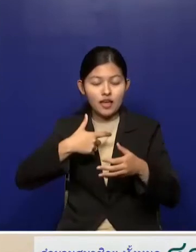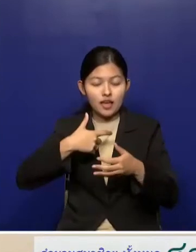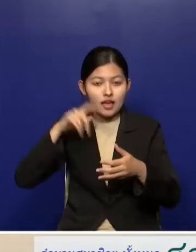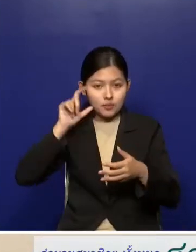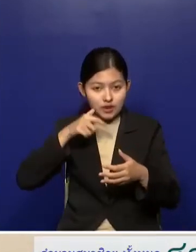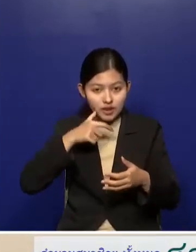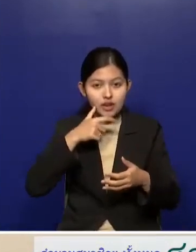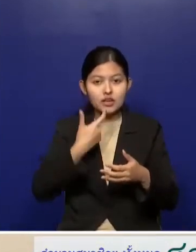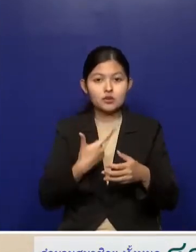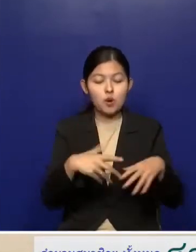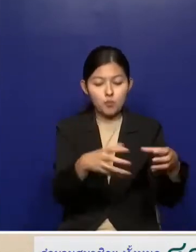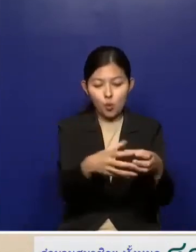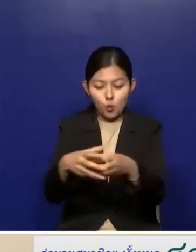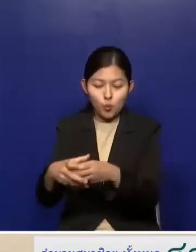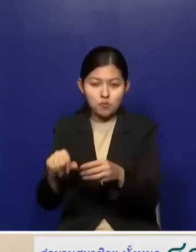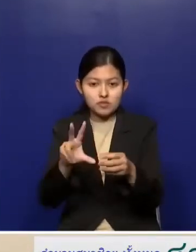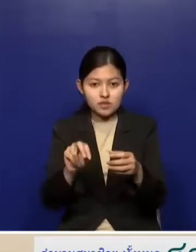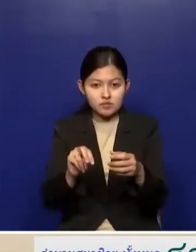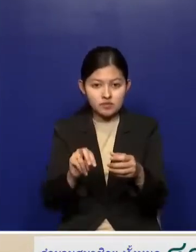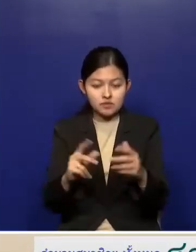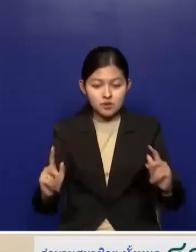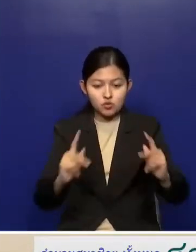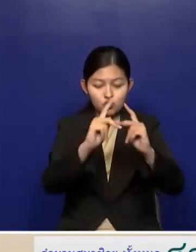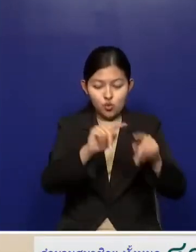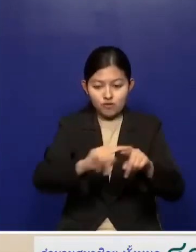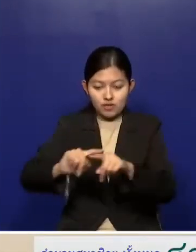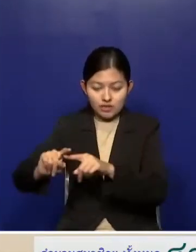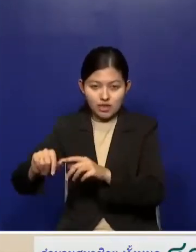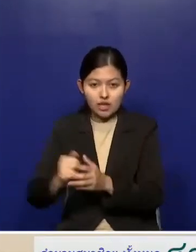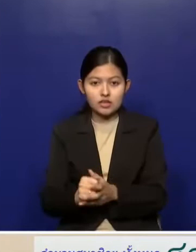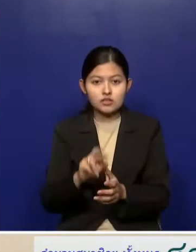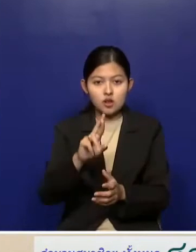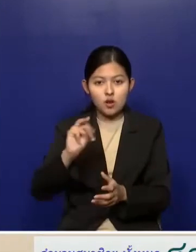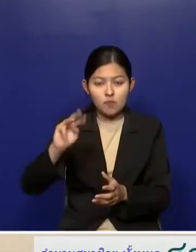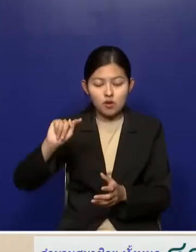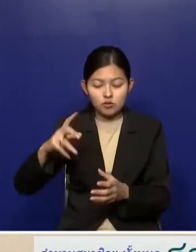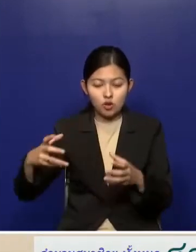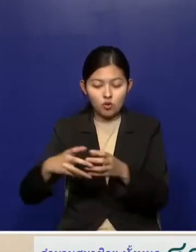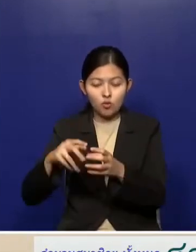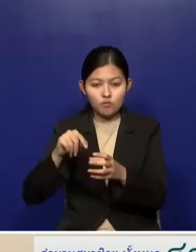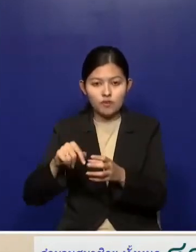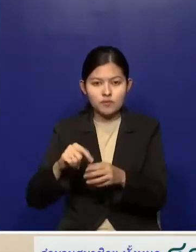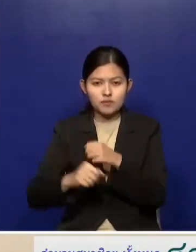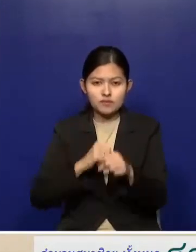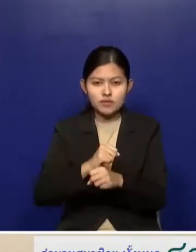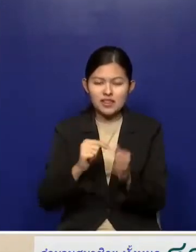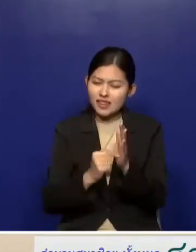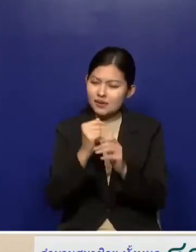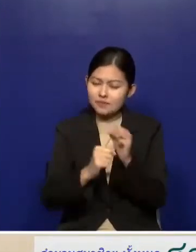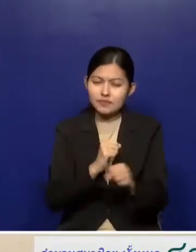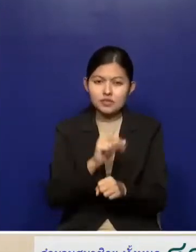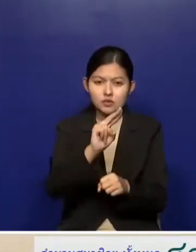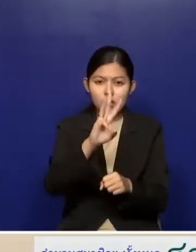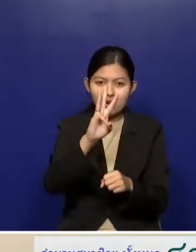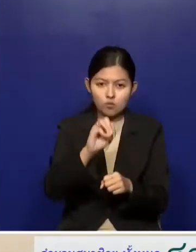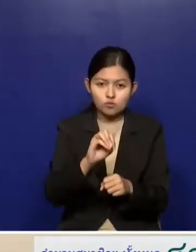งานมากกา 30 หนงานอยู่ภายใ้มากกวา 10 กระส่วงซึ่รวมทงสัดักษายกรธมิตรีปัจจบันนี้ตั้แต่ปี 60นะคะ เขาสอชอได้